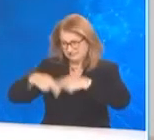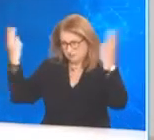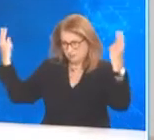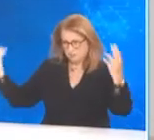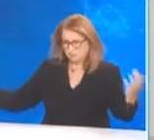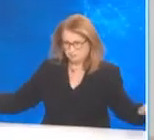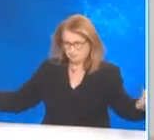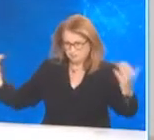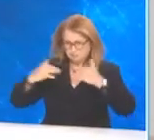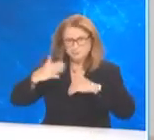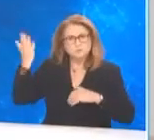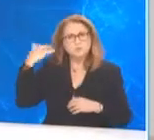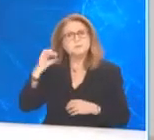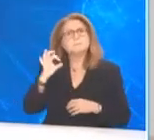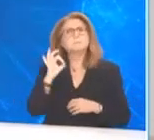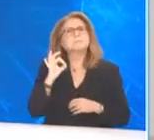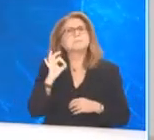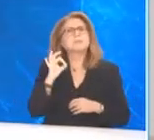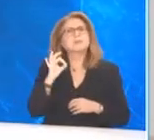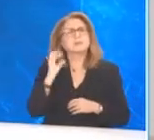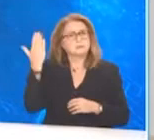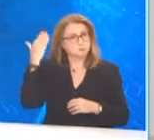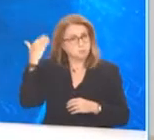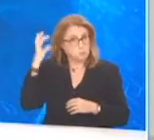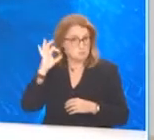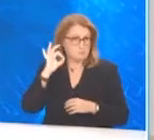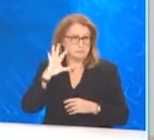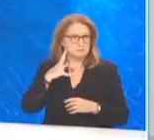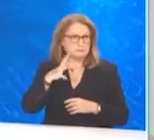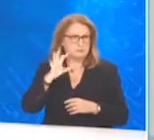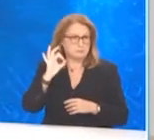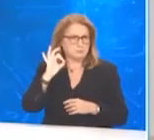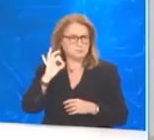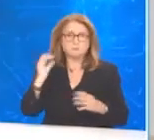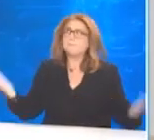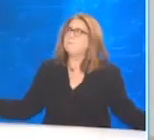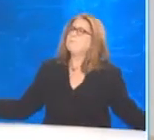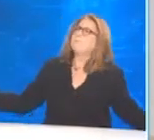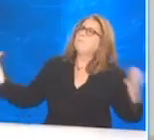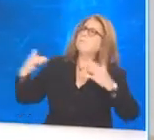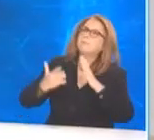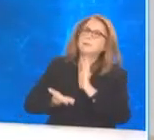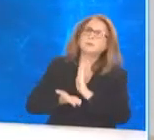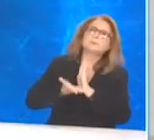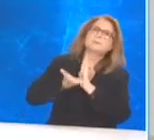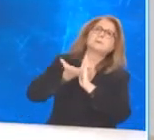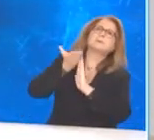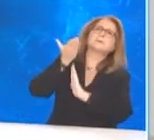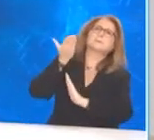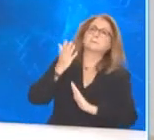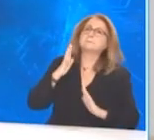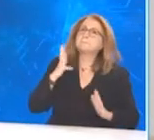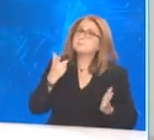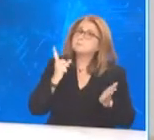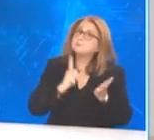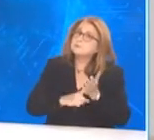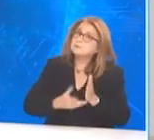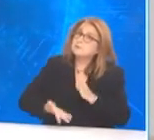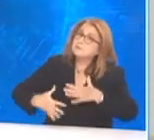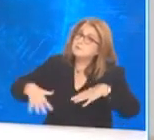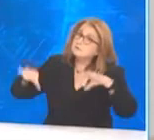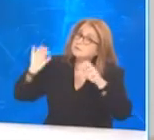μηδενικά, μήπως έπρεπε εξ αρχής τελικά να ζητάμε αρνητικά τεστ από όσους έρχονται στη χώρα, κυρίως από